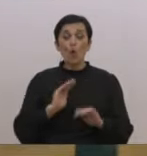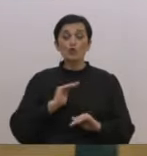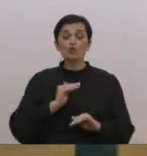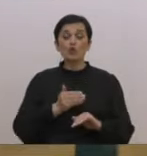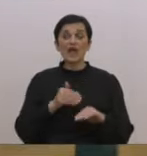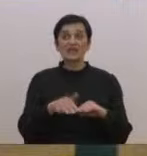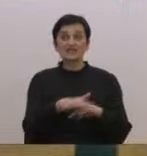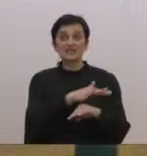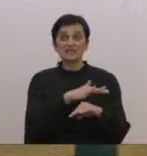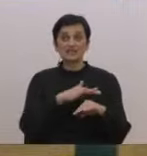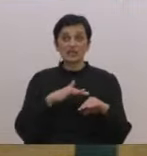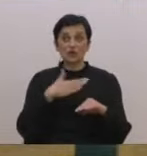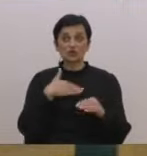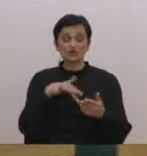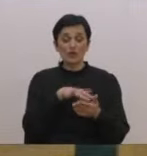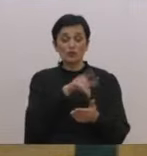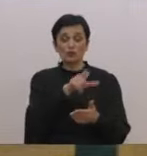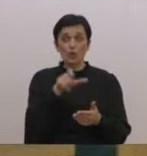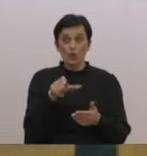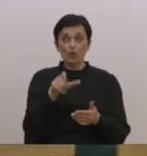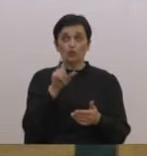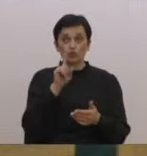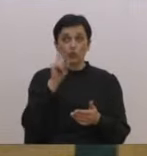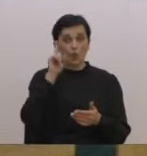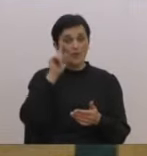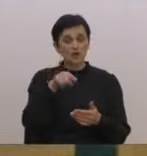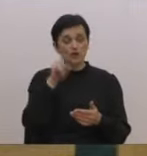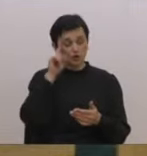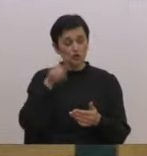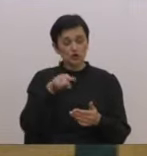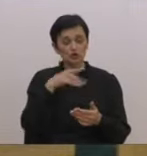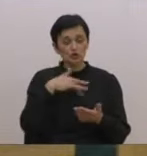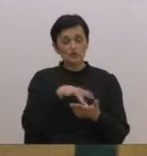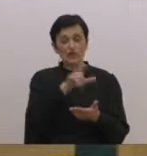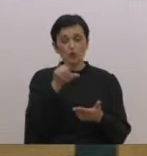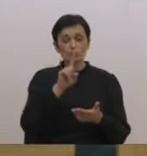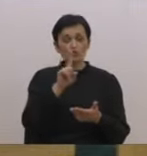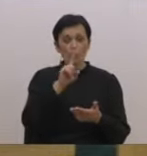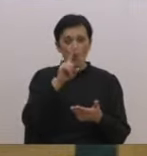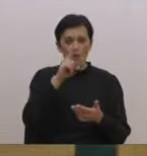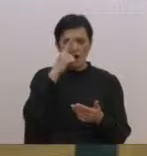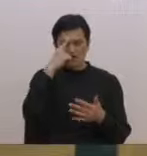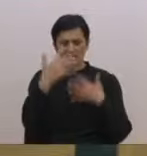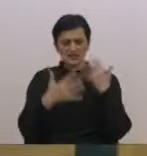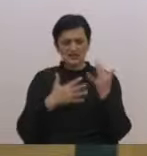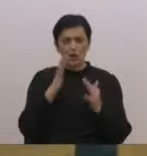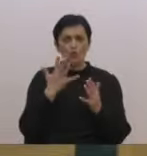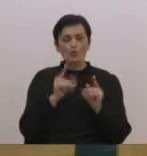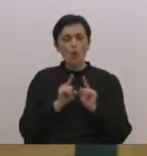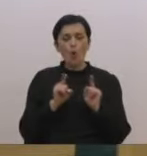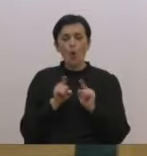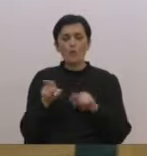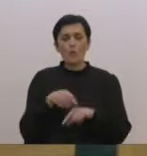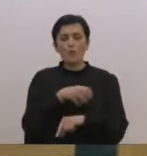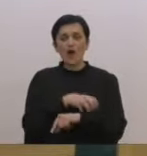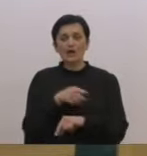სექტორში, ჩვენმა მოქალაქემა რომ იცოდენა დაბნევა რო არ სადოს მათი რომელიმე ოპოზიციურმა